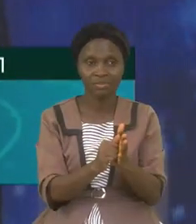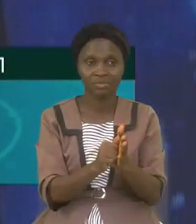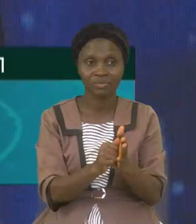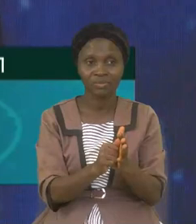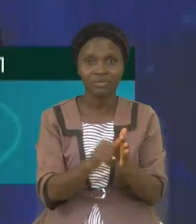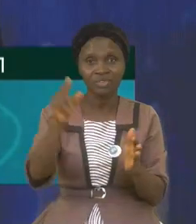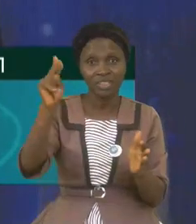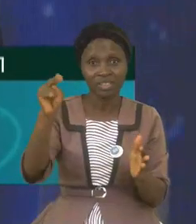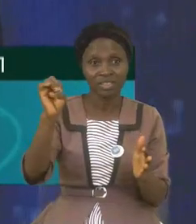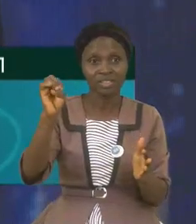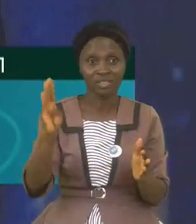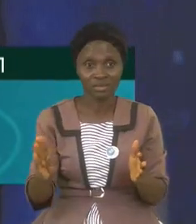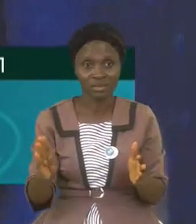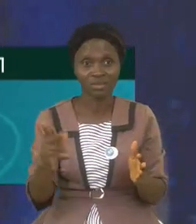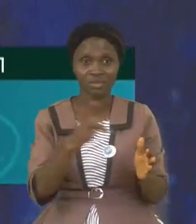1.